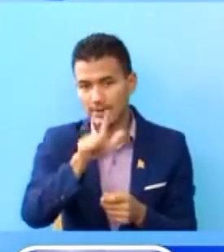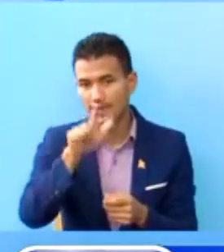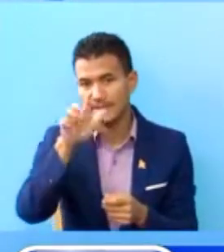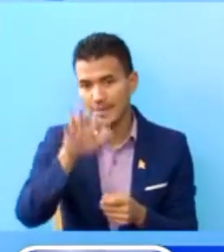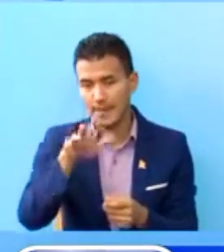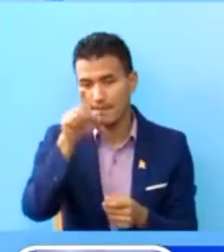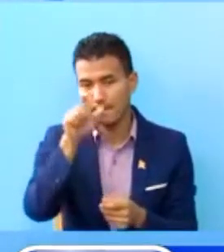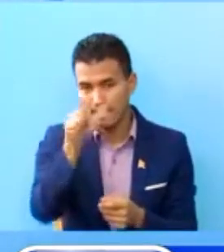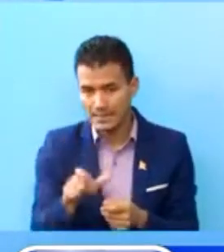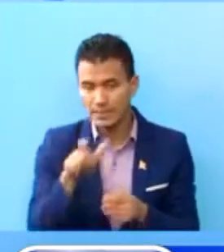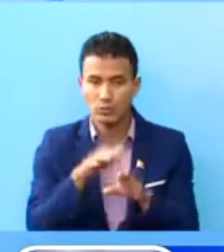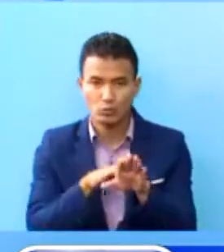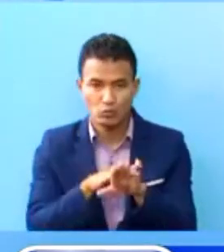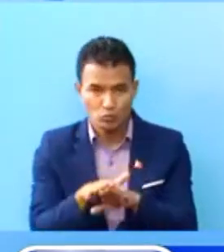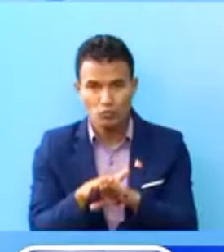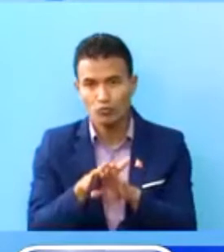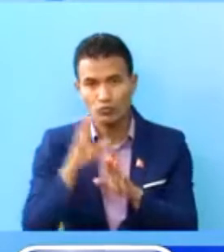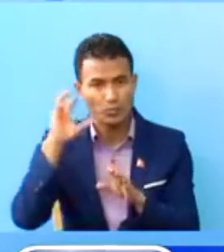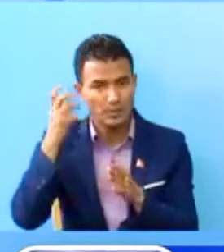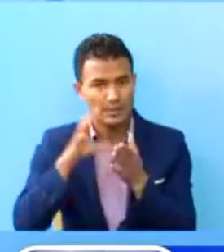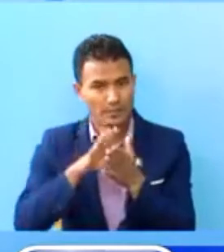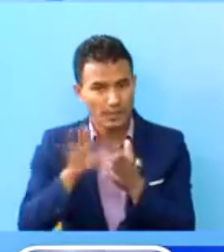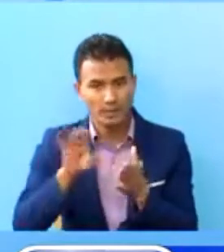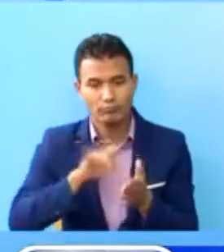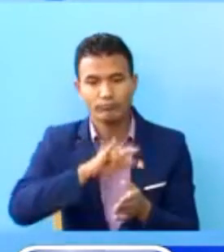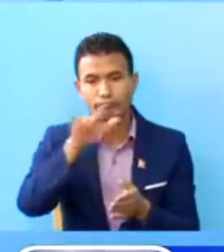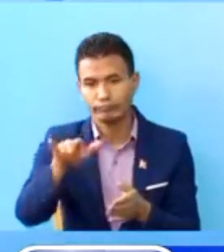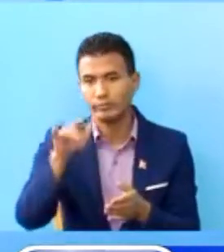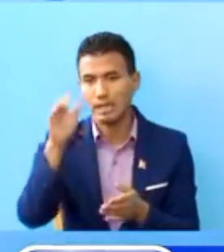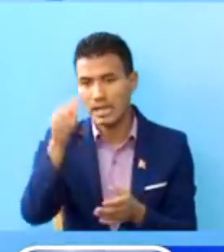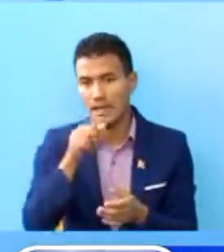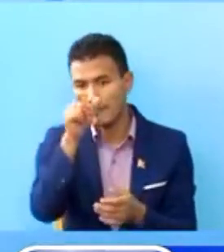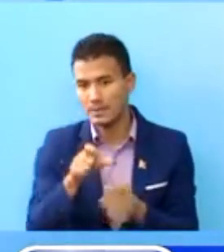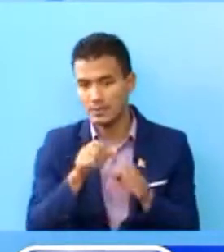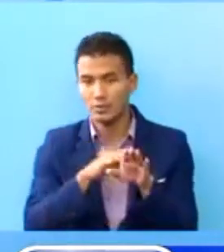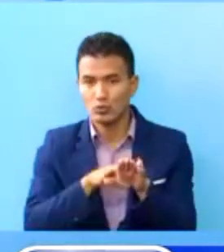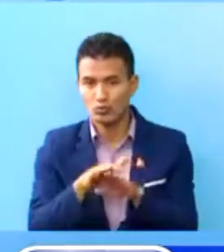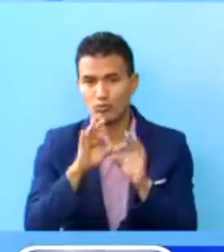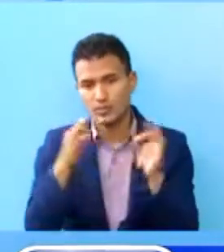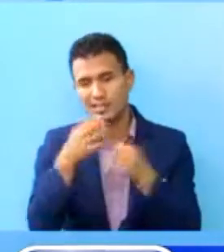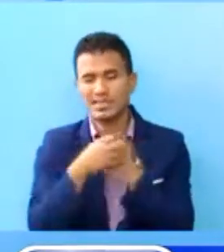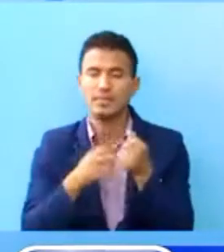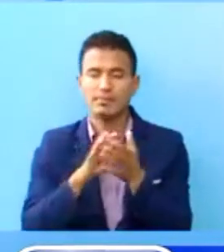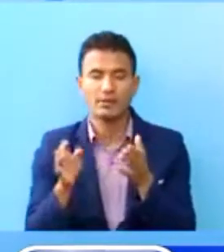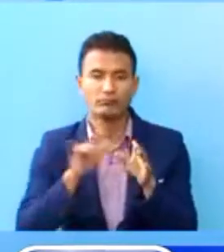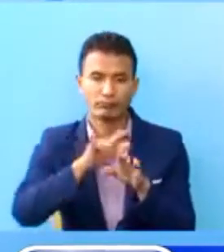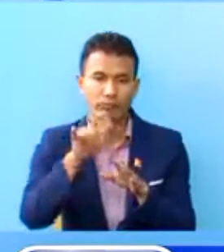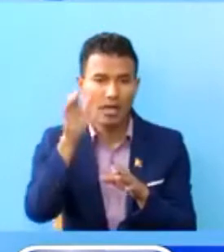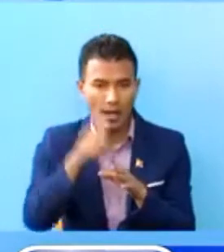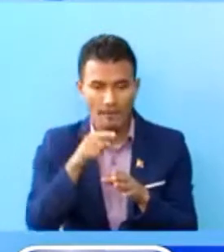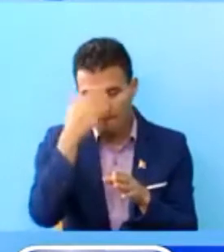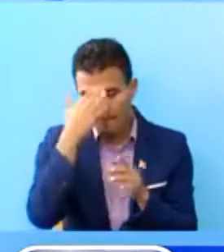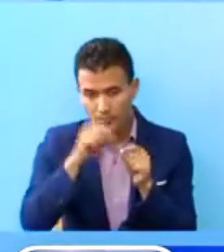79 व्यक्तिहरू चाहिँ विदेशबाट अहिले रेस्क्यु फ्लाइटबाट आएका व्यक्तिहरू सिधै उहाँहरूलाई चाहिँ विभिन्न देशहरूबाट आउँदा उहाँहरूलाई चाहिँ